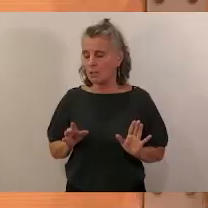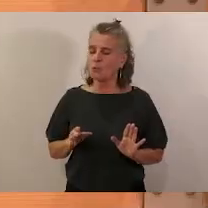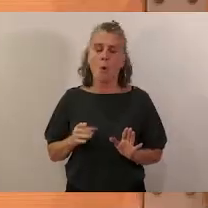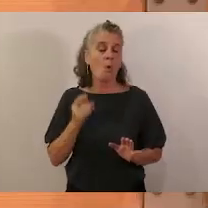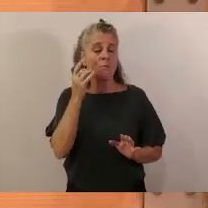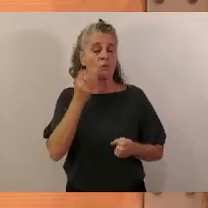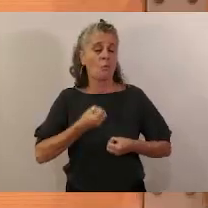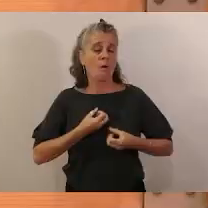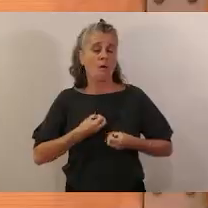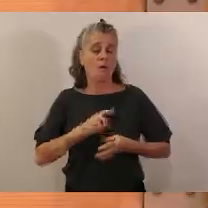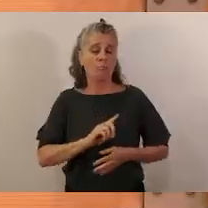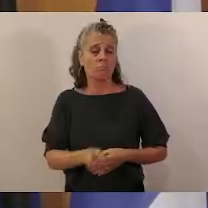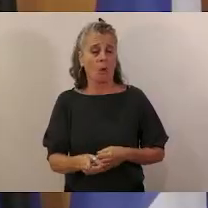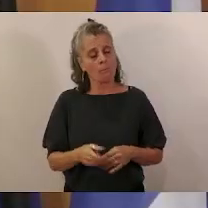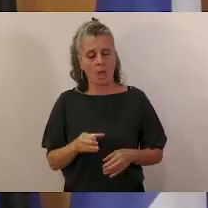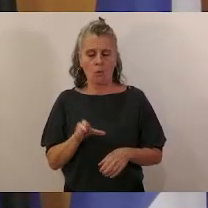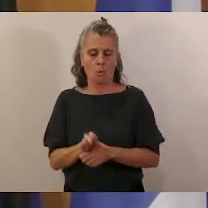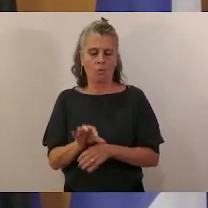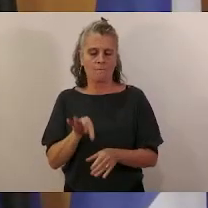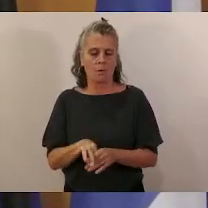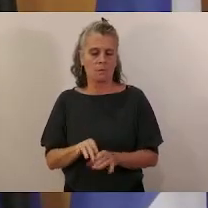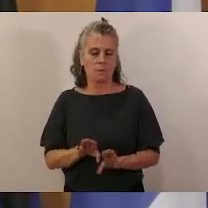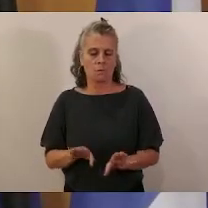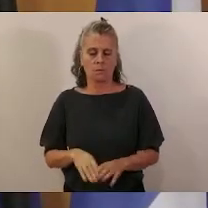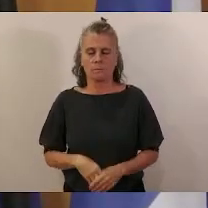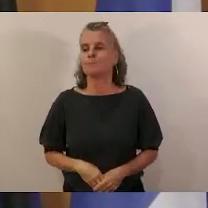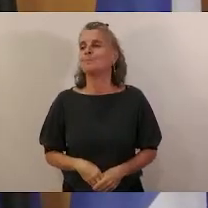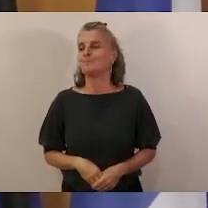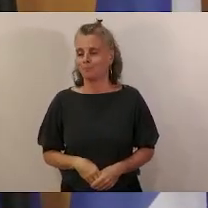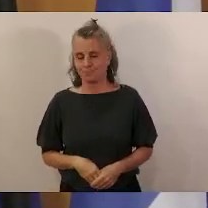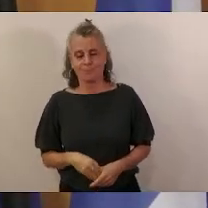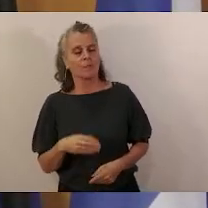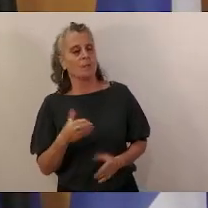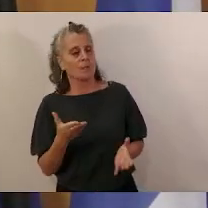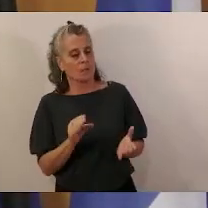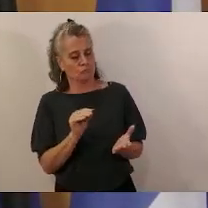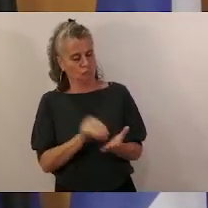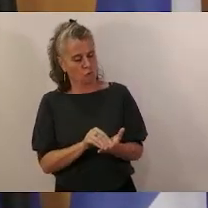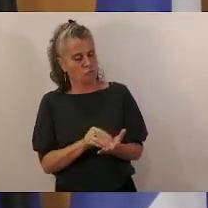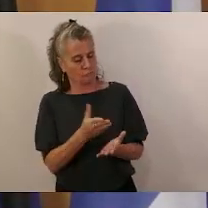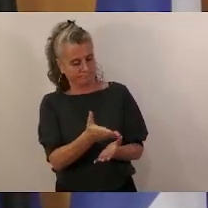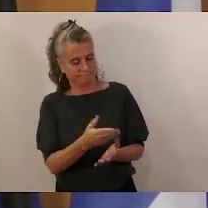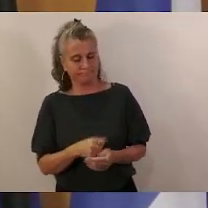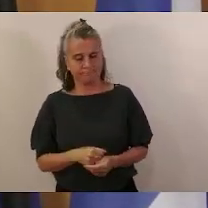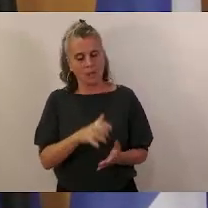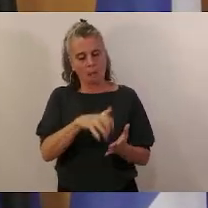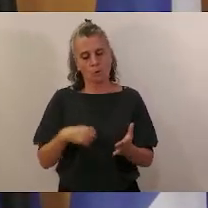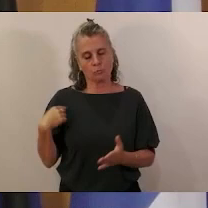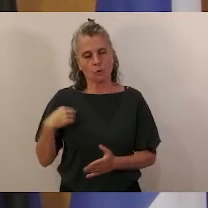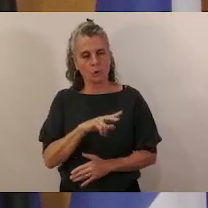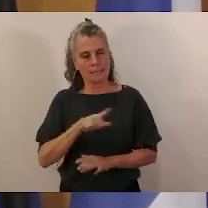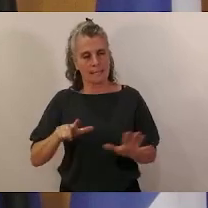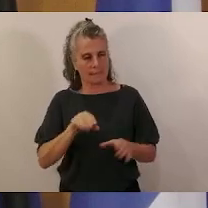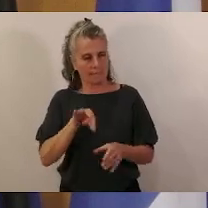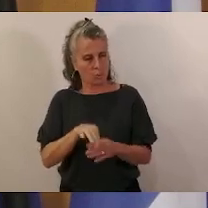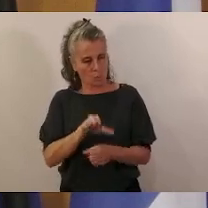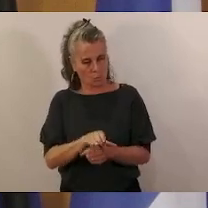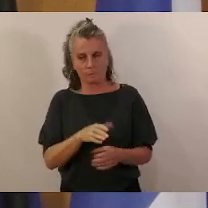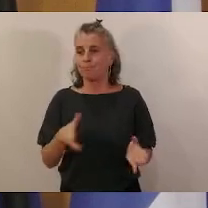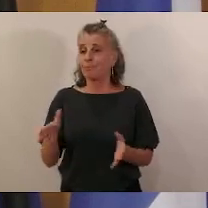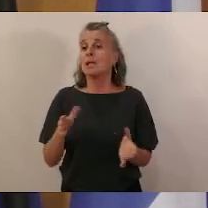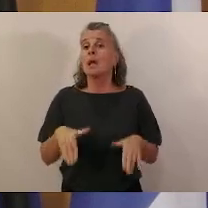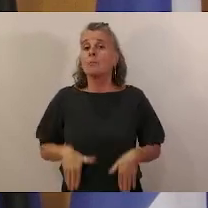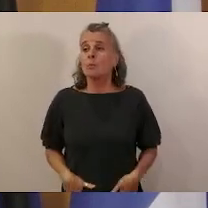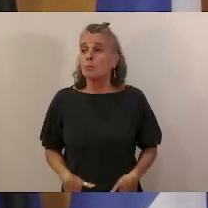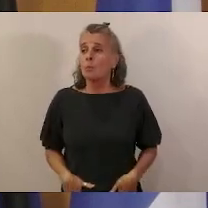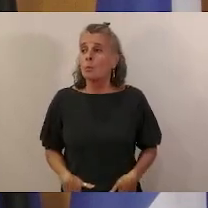Merci. On note bien votre vote contre le 37. Y a-t-il des abstentions